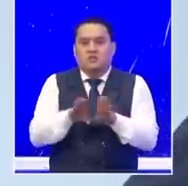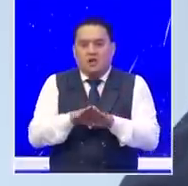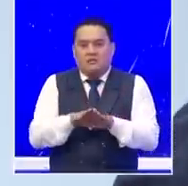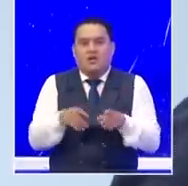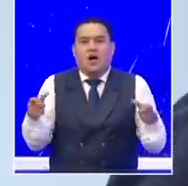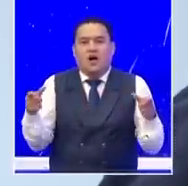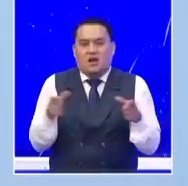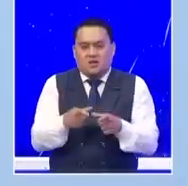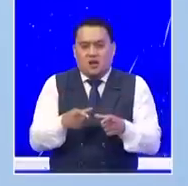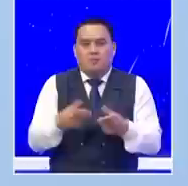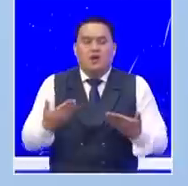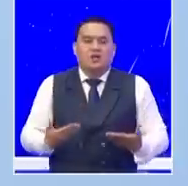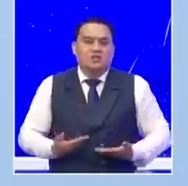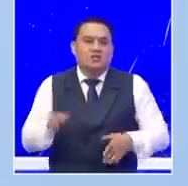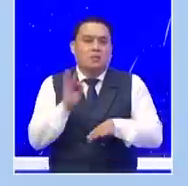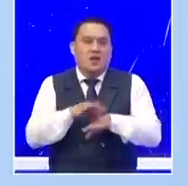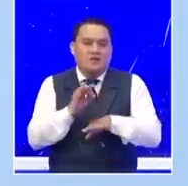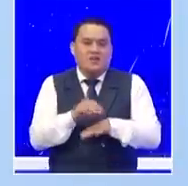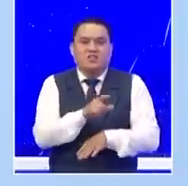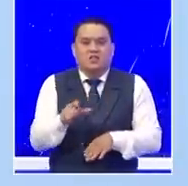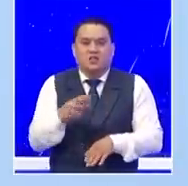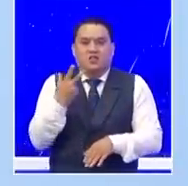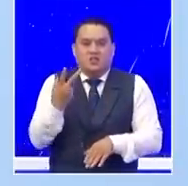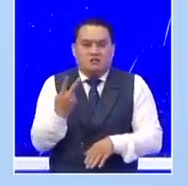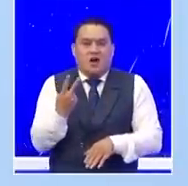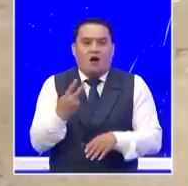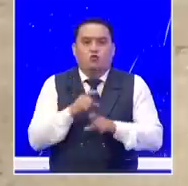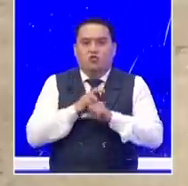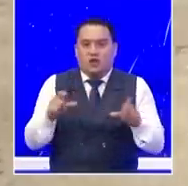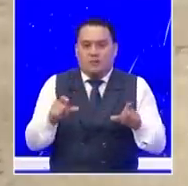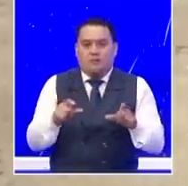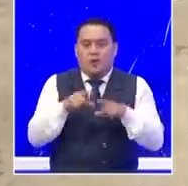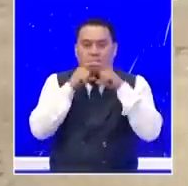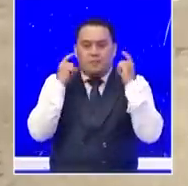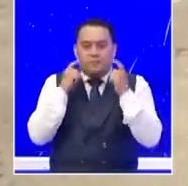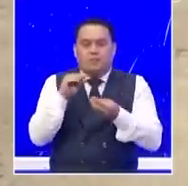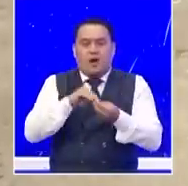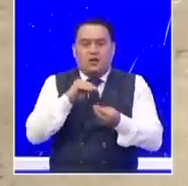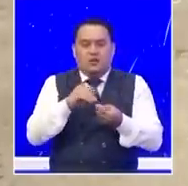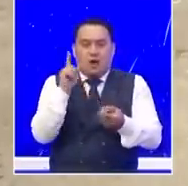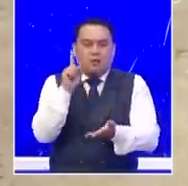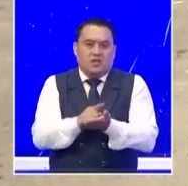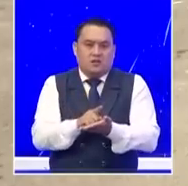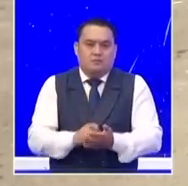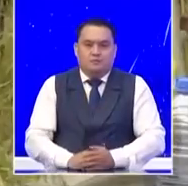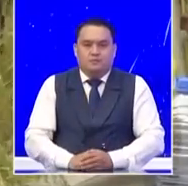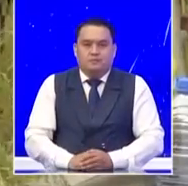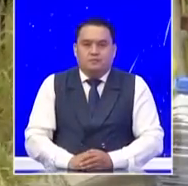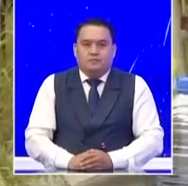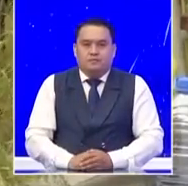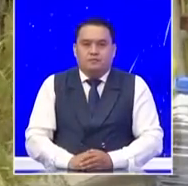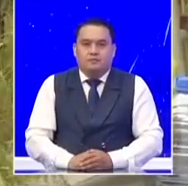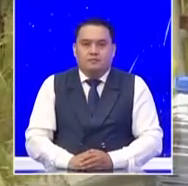карантин. Это места проживания заболевших граждан и 2 учреждения. Масочный режим по-прежнему обязателен.